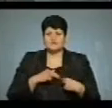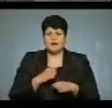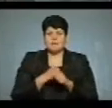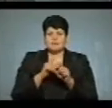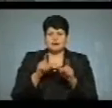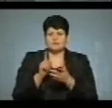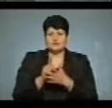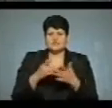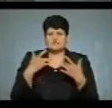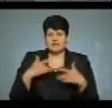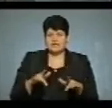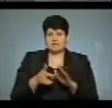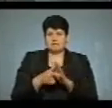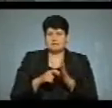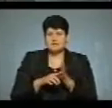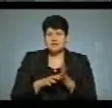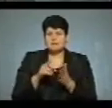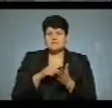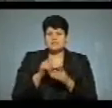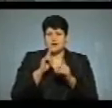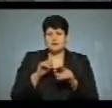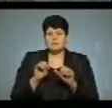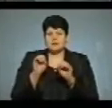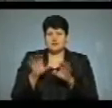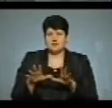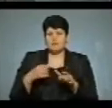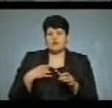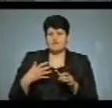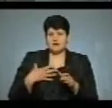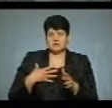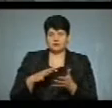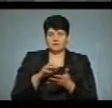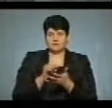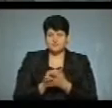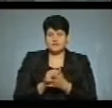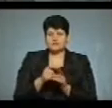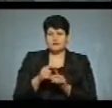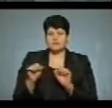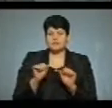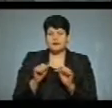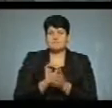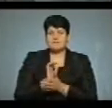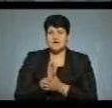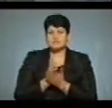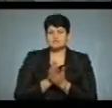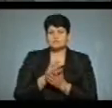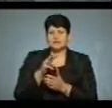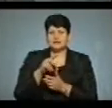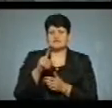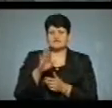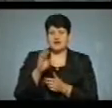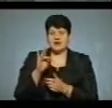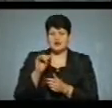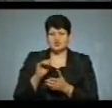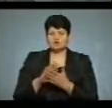мають звільнити приміщення. Міська рада передає його в приватне орендування. За словами керівника прес-служби Мар'яни Зварич, договір оренди